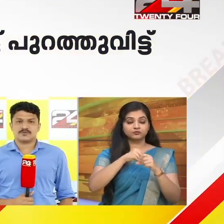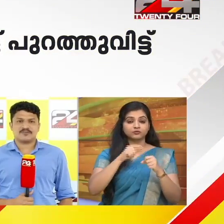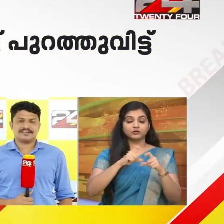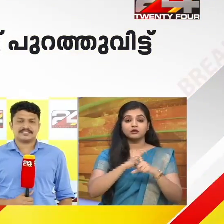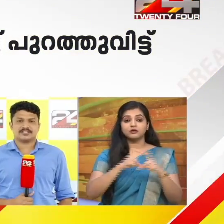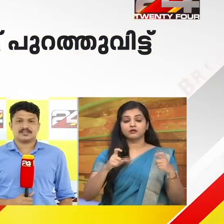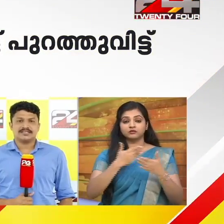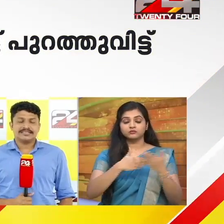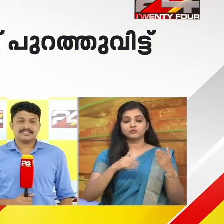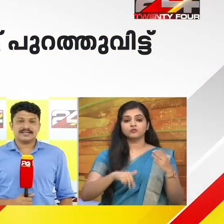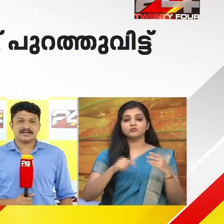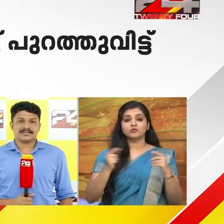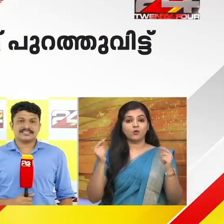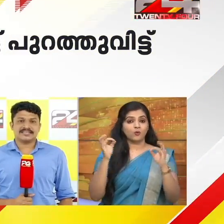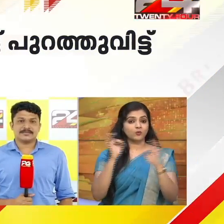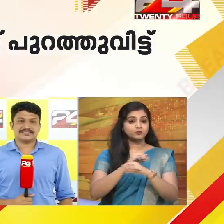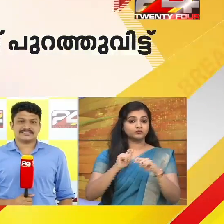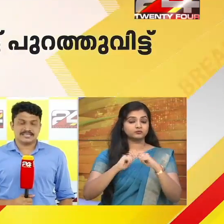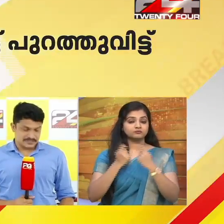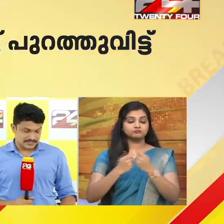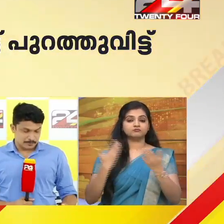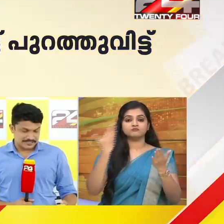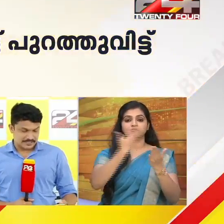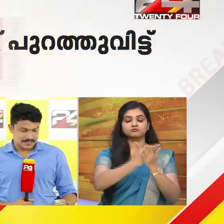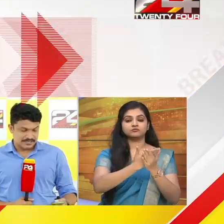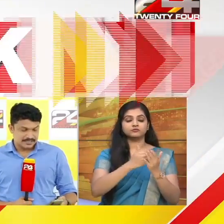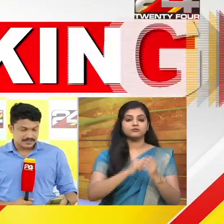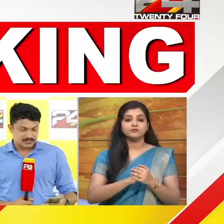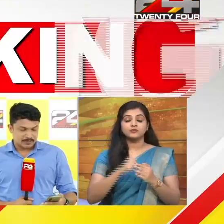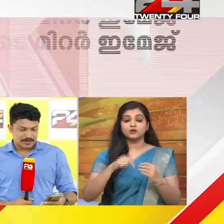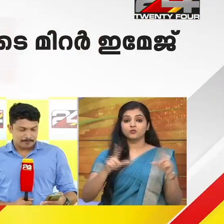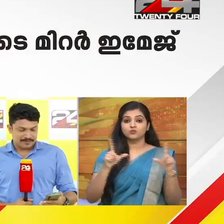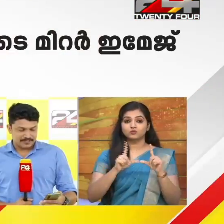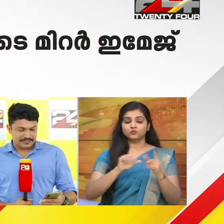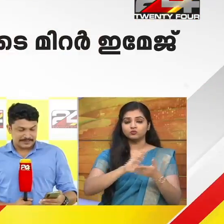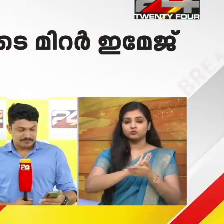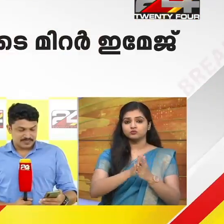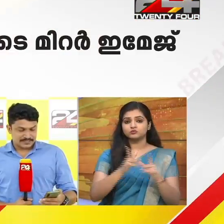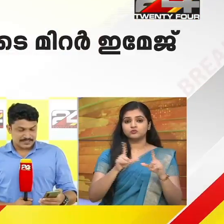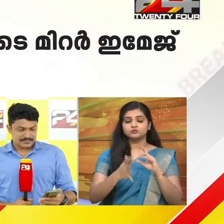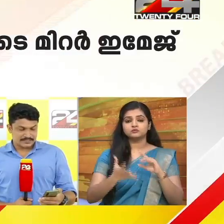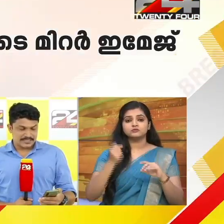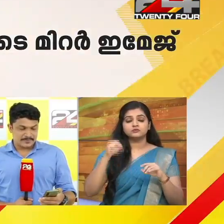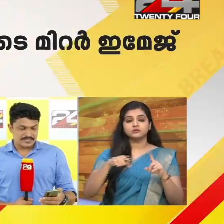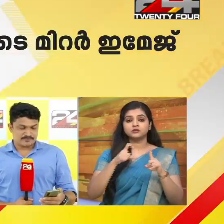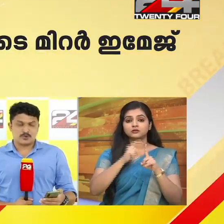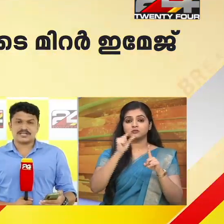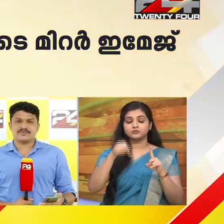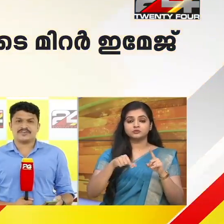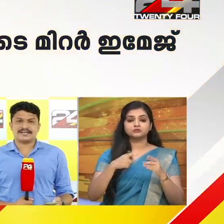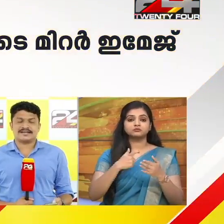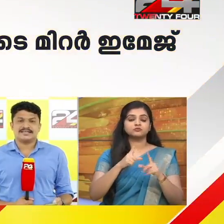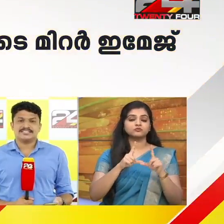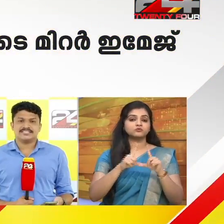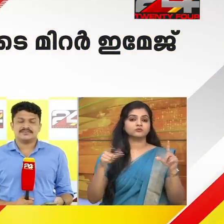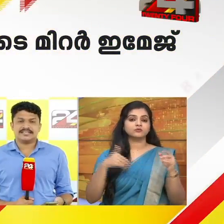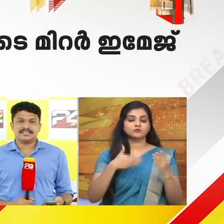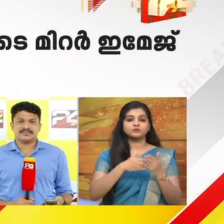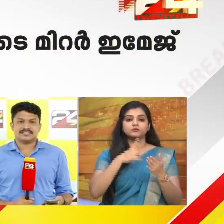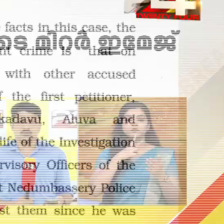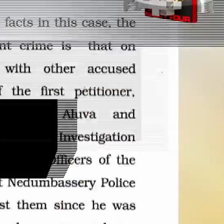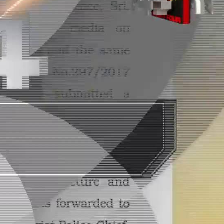പ്രോസിക്യൂഷൻ ഫയൽ ചെയ്തത്. ഇതിലാണ് ദിലീപ് തെളിവ് നശിപ്പിച്ചതായി കൃത്യമായി പറയുന്നത്. അതായത്, ദിലീപിന്റെ ഫോണിലെ വിവരങ്ങൾ